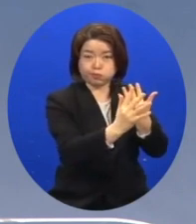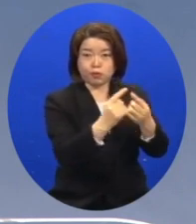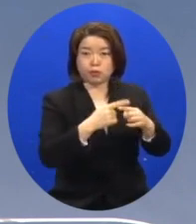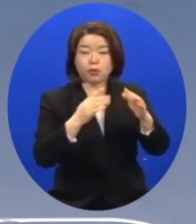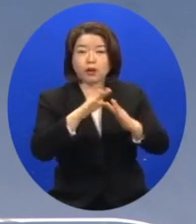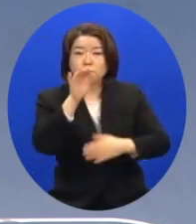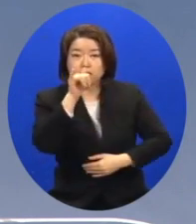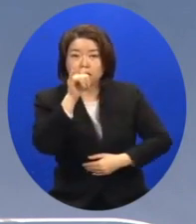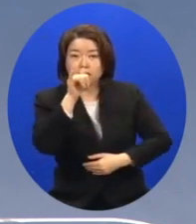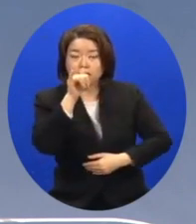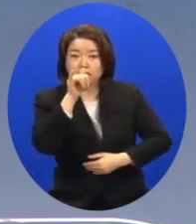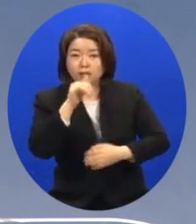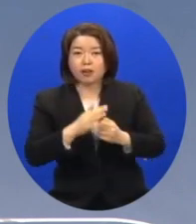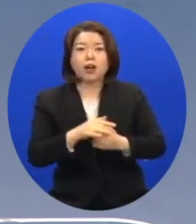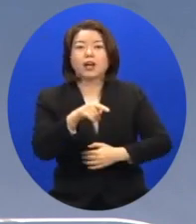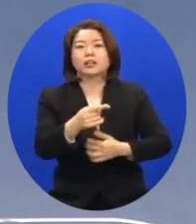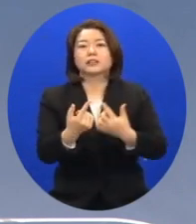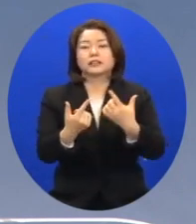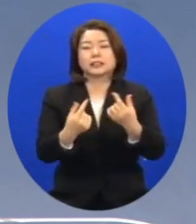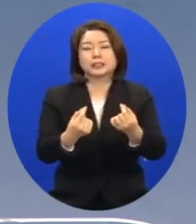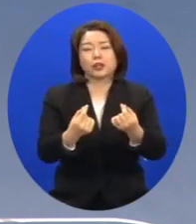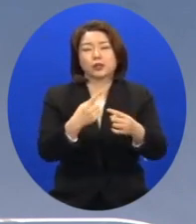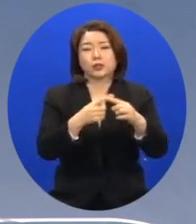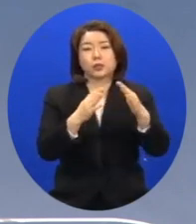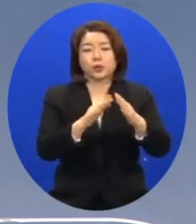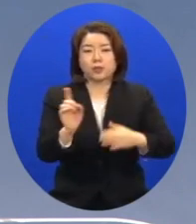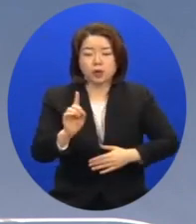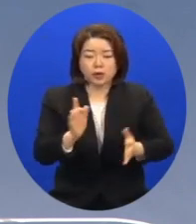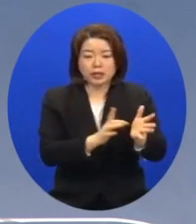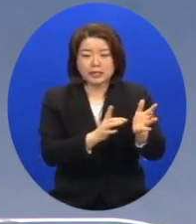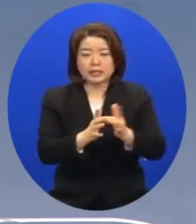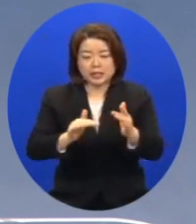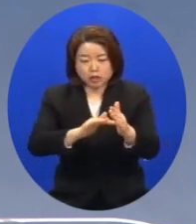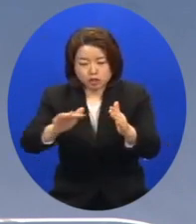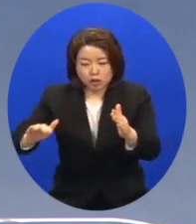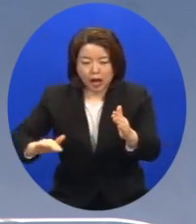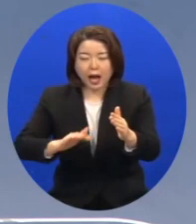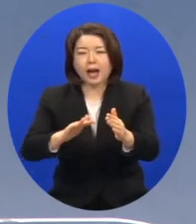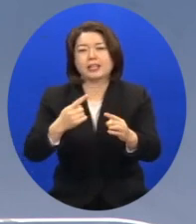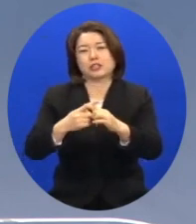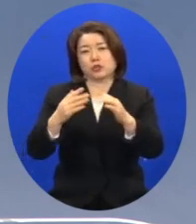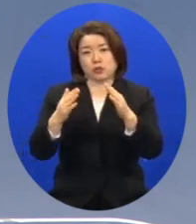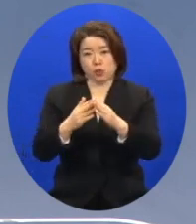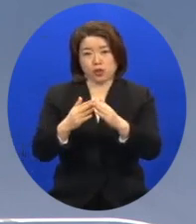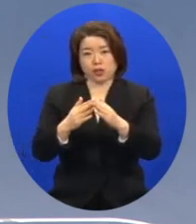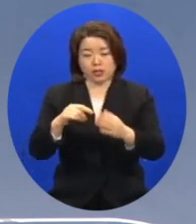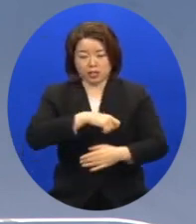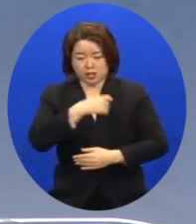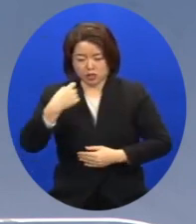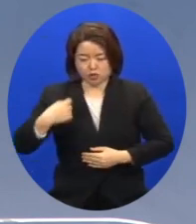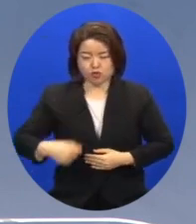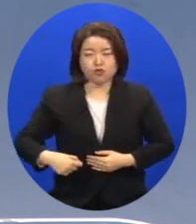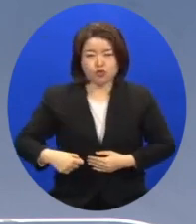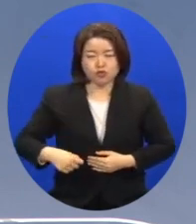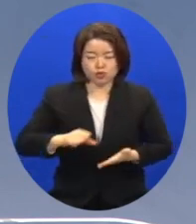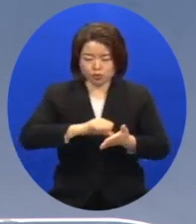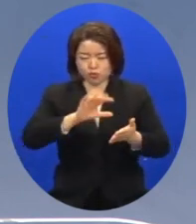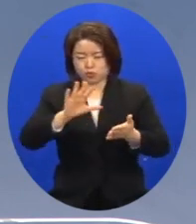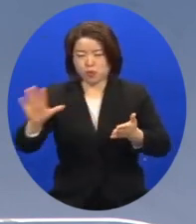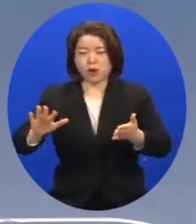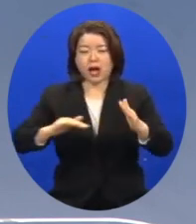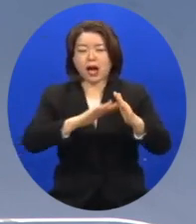거예요 그런 교회를 예수 가정 교회 라고 말합니다 가 전격 중국의 유명한 가정교회